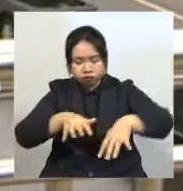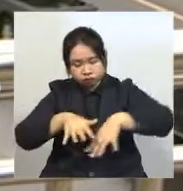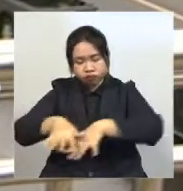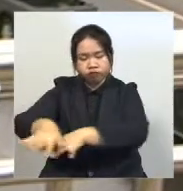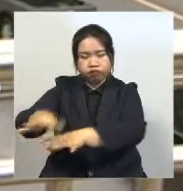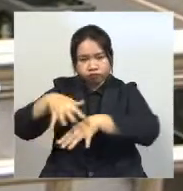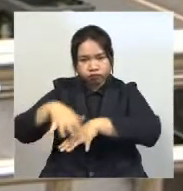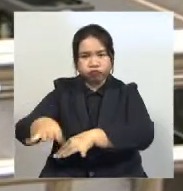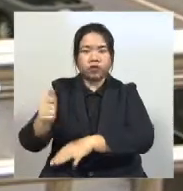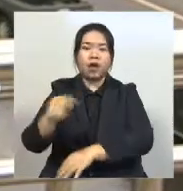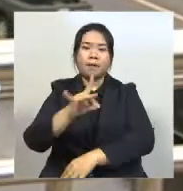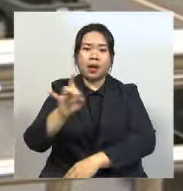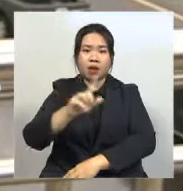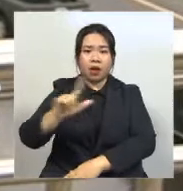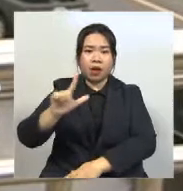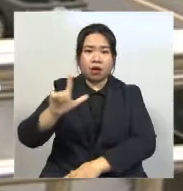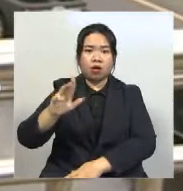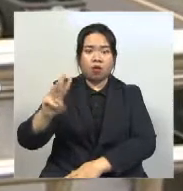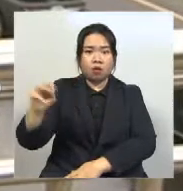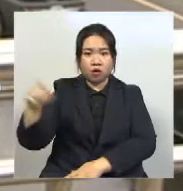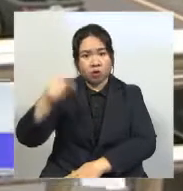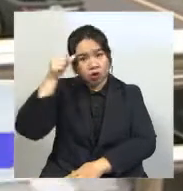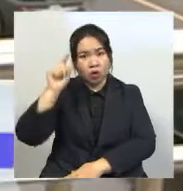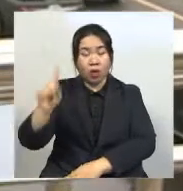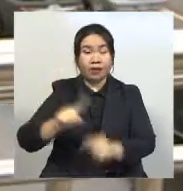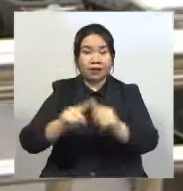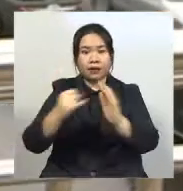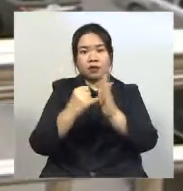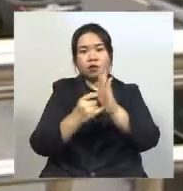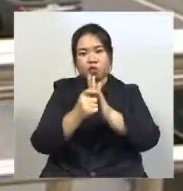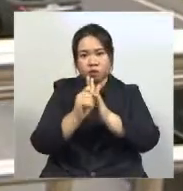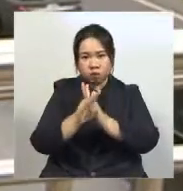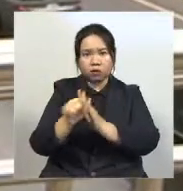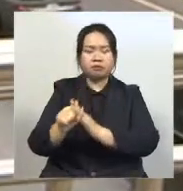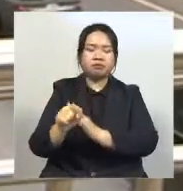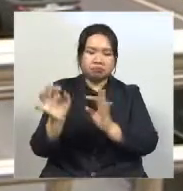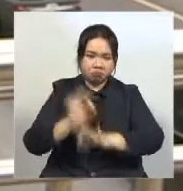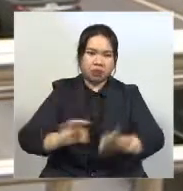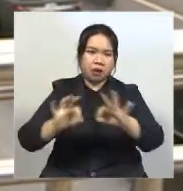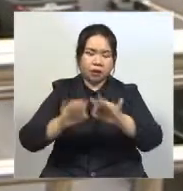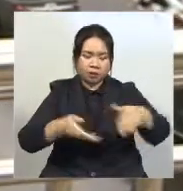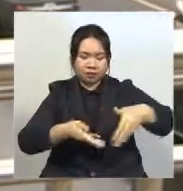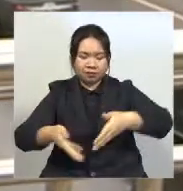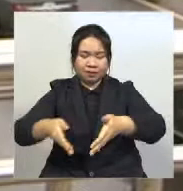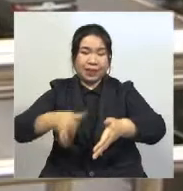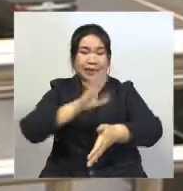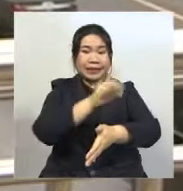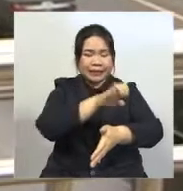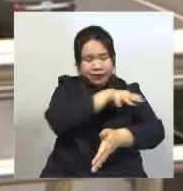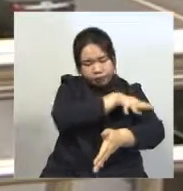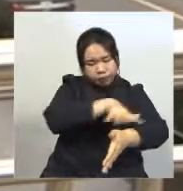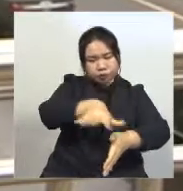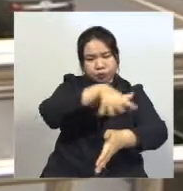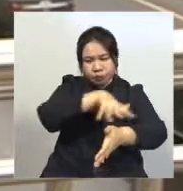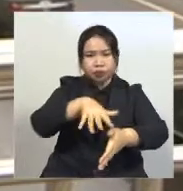ายน้ำได้กว่า800ล้านลูกบาศก์เมตรต่อวันแต่จังหวัดอุบลราชธานีเองยังคงต้องรับมวลน้ำจากลำน้ำชีอย่างต่อเนื่องค่ะจึ